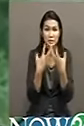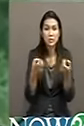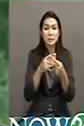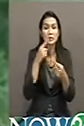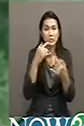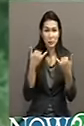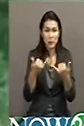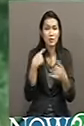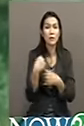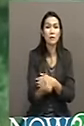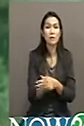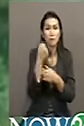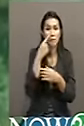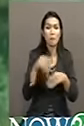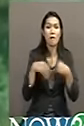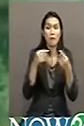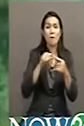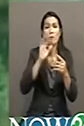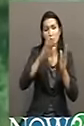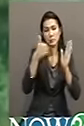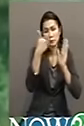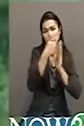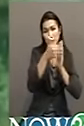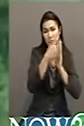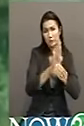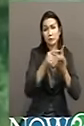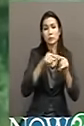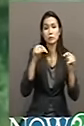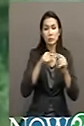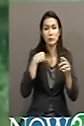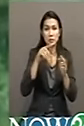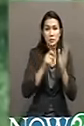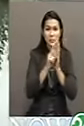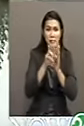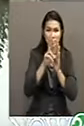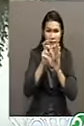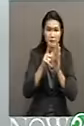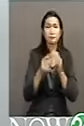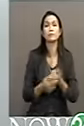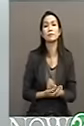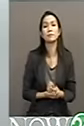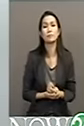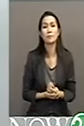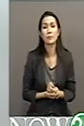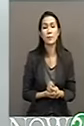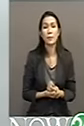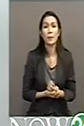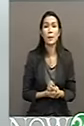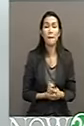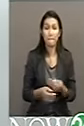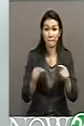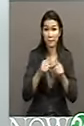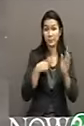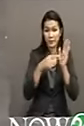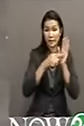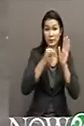ากาศต่ำกำลังแรงได้พัดถล่มบริเวณภาคอีสานโดยเฉพาะอย่างยิ่งที่จังหวัดศรีสะเกษครับถึงแม้ว่าในพื้น